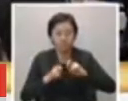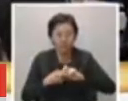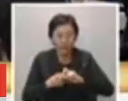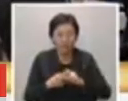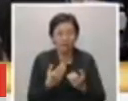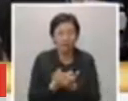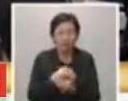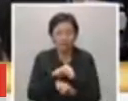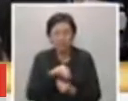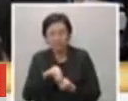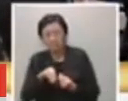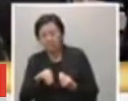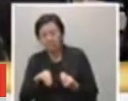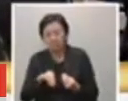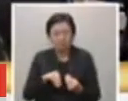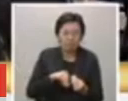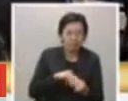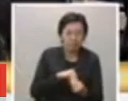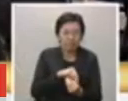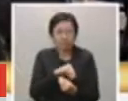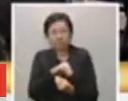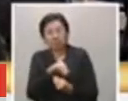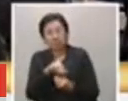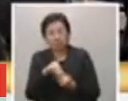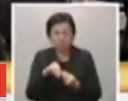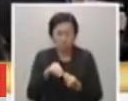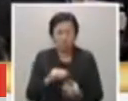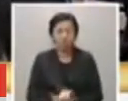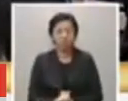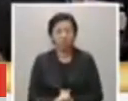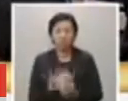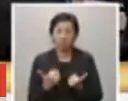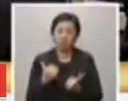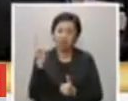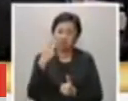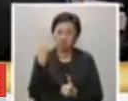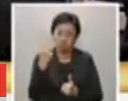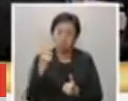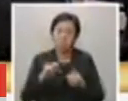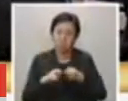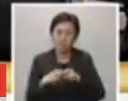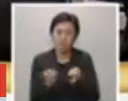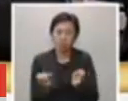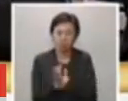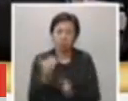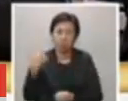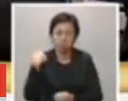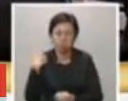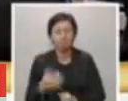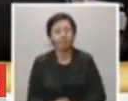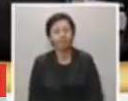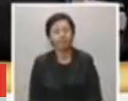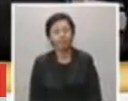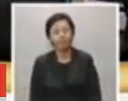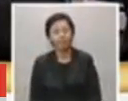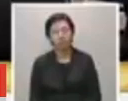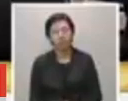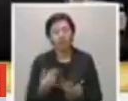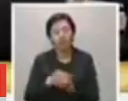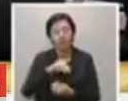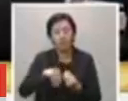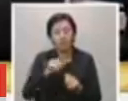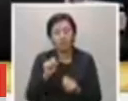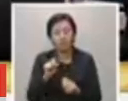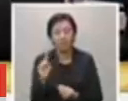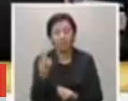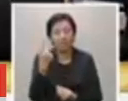ในภาวะที่ไม่สามารถไว้วางใจได้อีกต่อไปเศรษฐกิจสร้างสรรค์ใหม่